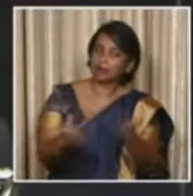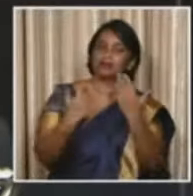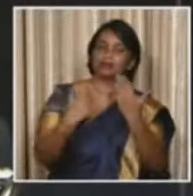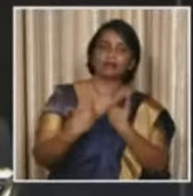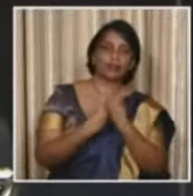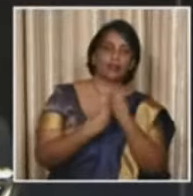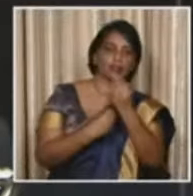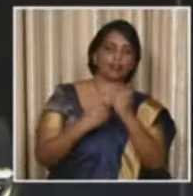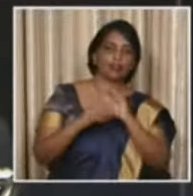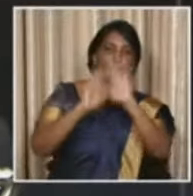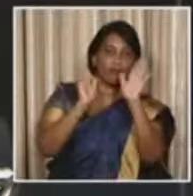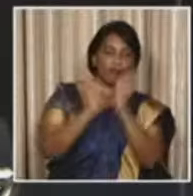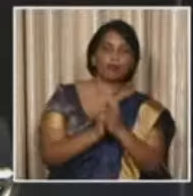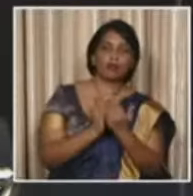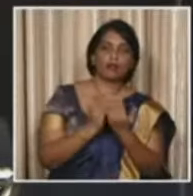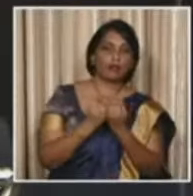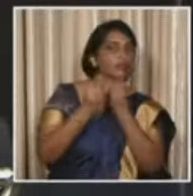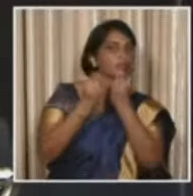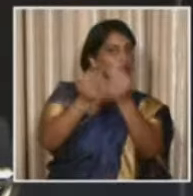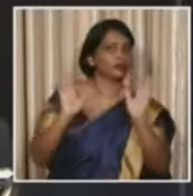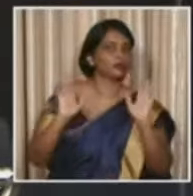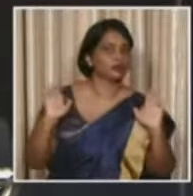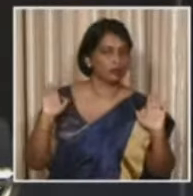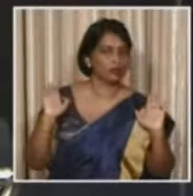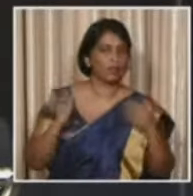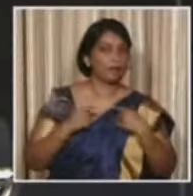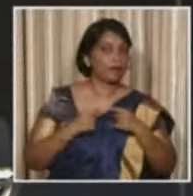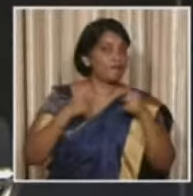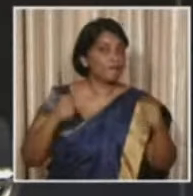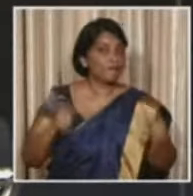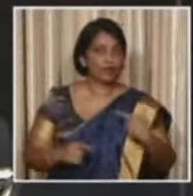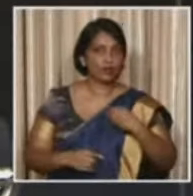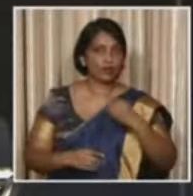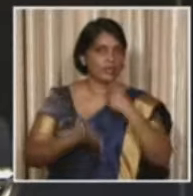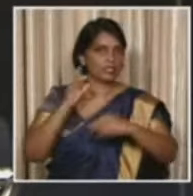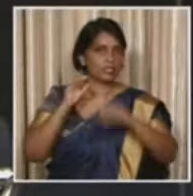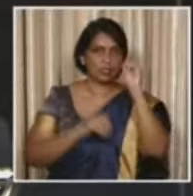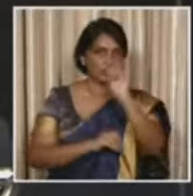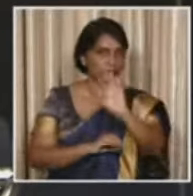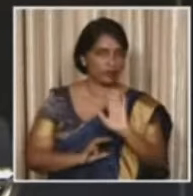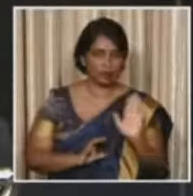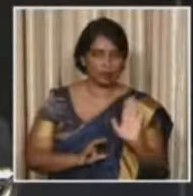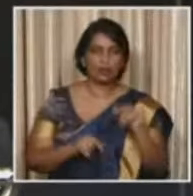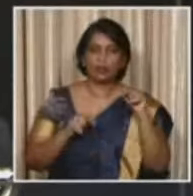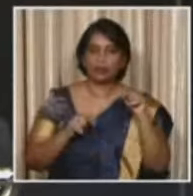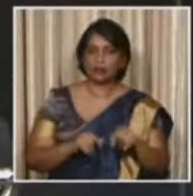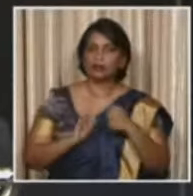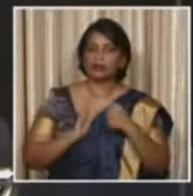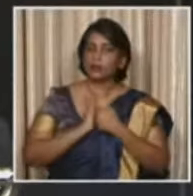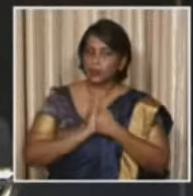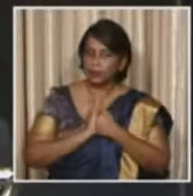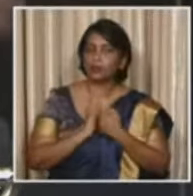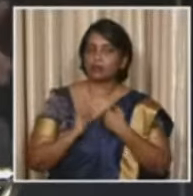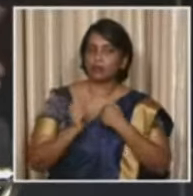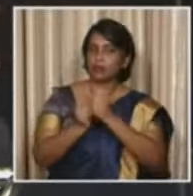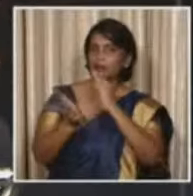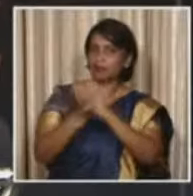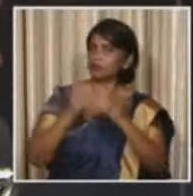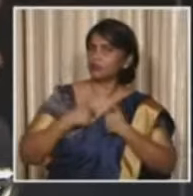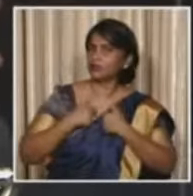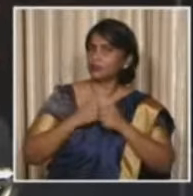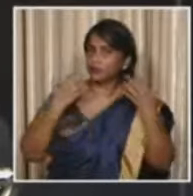අවශ්‍ය මූලික රාමුව අපි ඔගොල්ලන්ට ලබා දුන්නා. අපි විරුද්ධව ඡන්ද දුන්නේ නෑ. හරි, එතකොට මෙතන සදාචාරාත්මක අපි කළ යුතු දේ අපි